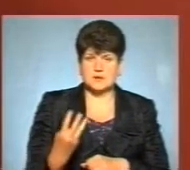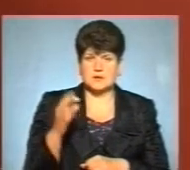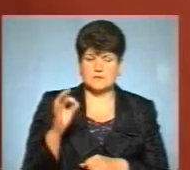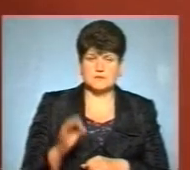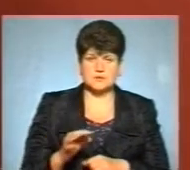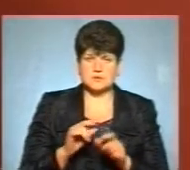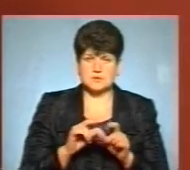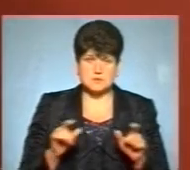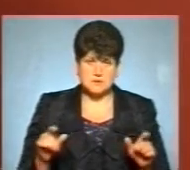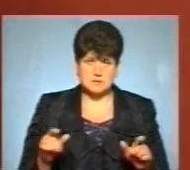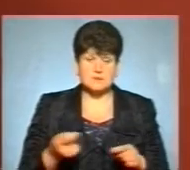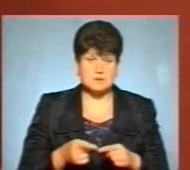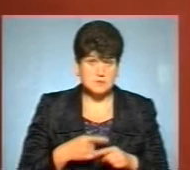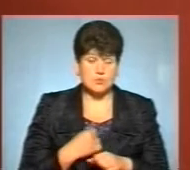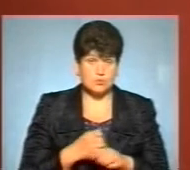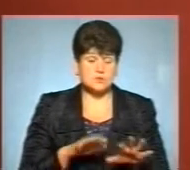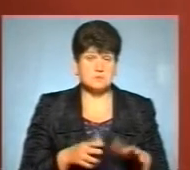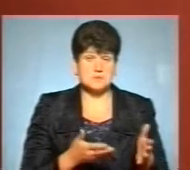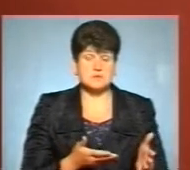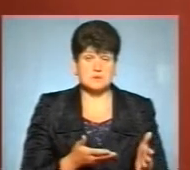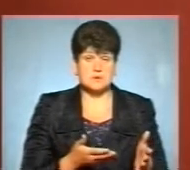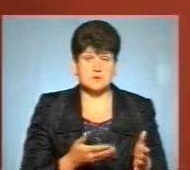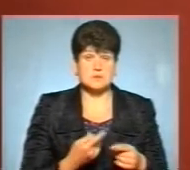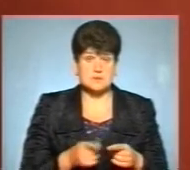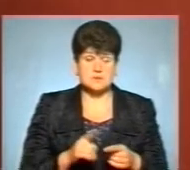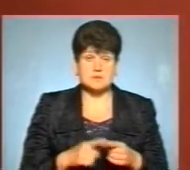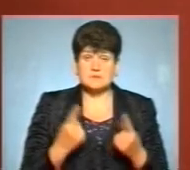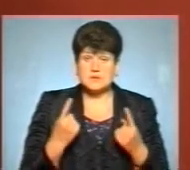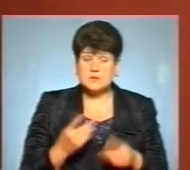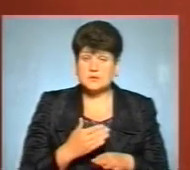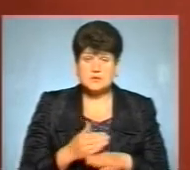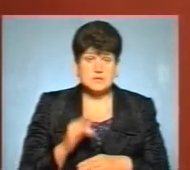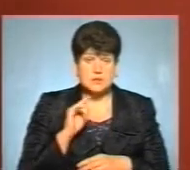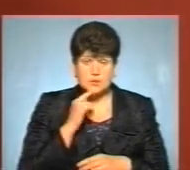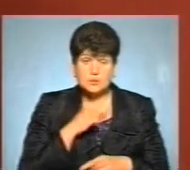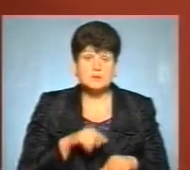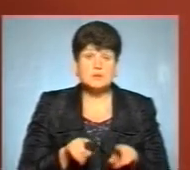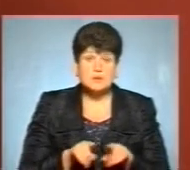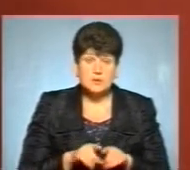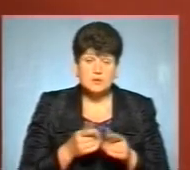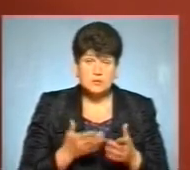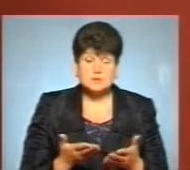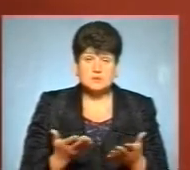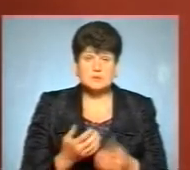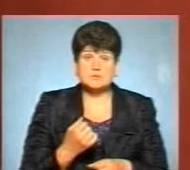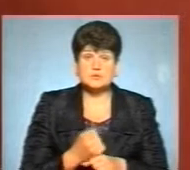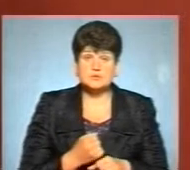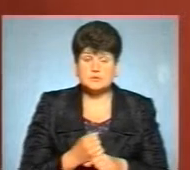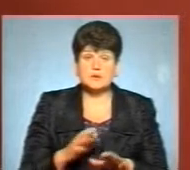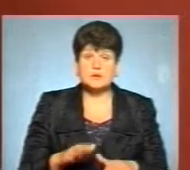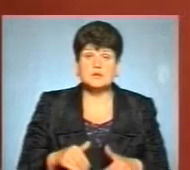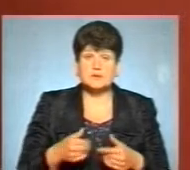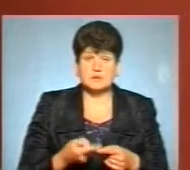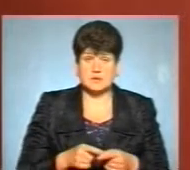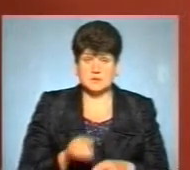23% закладів. Знову ж таки, це ж робочі місця. Це так. І ця велика частина економіки також, яка функціонувала і давала ці